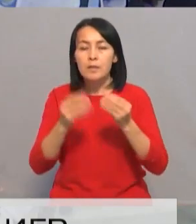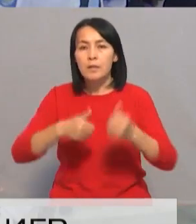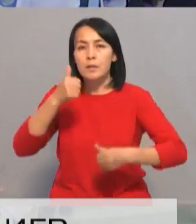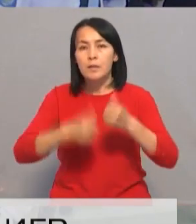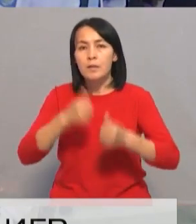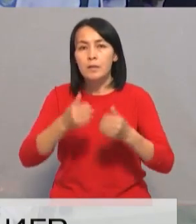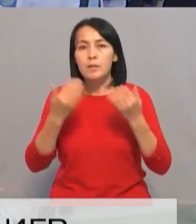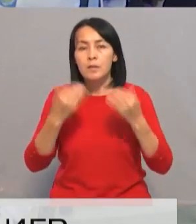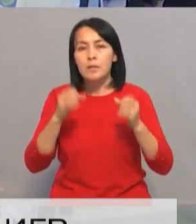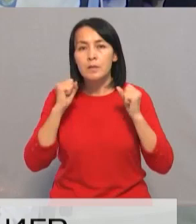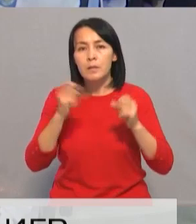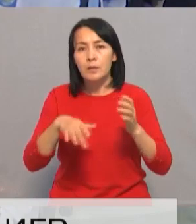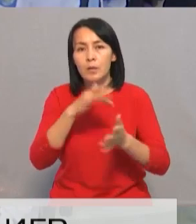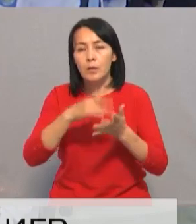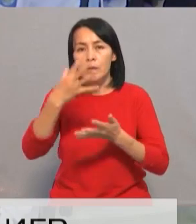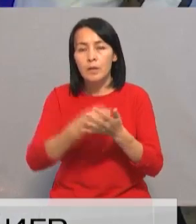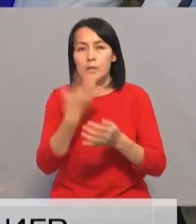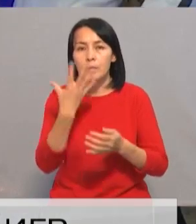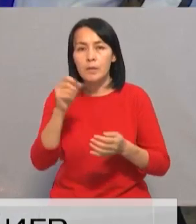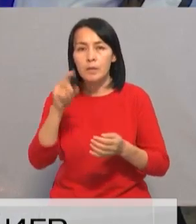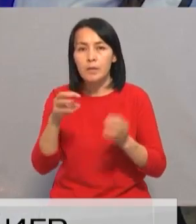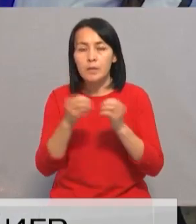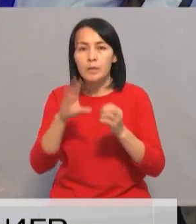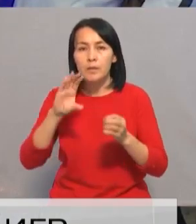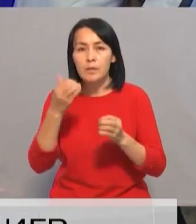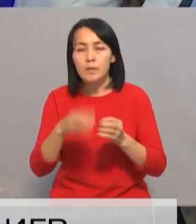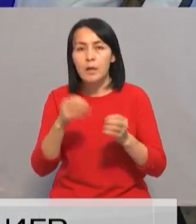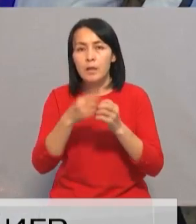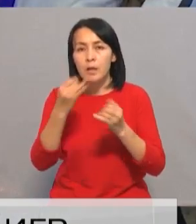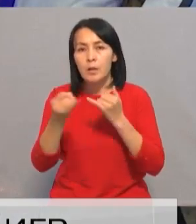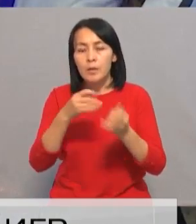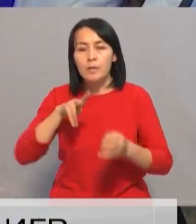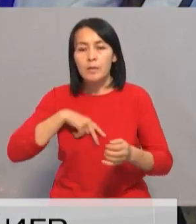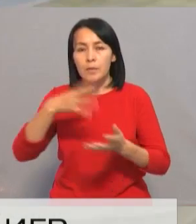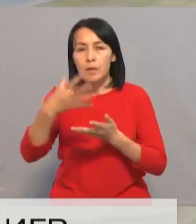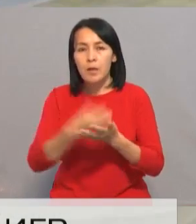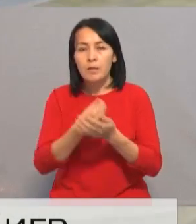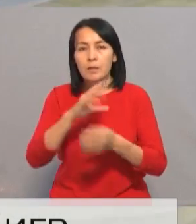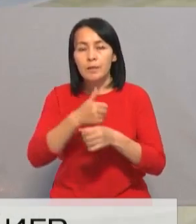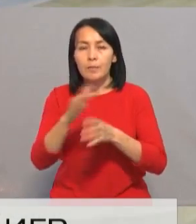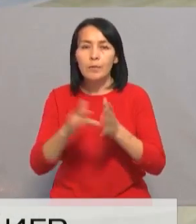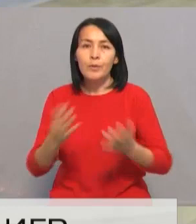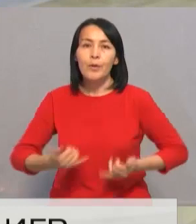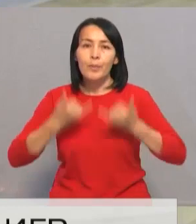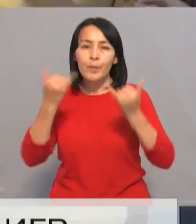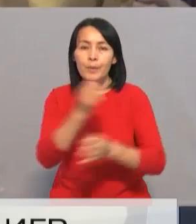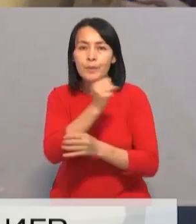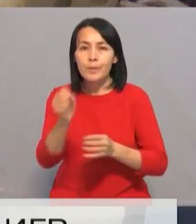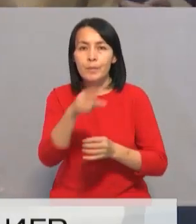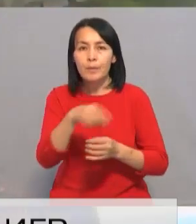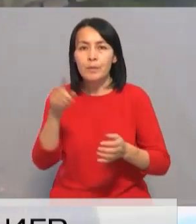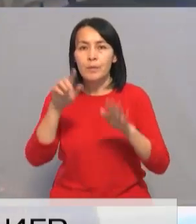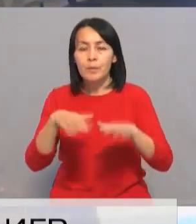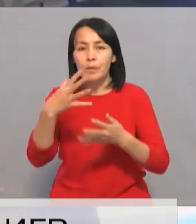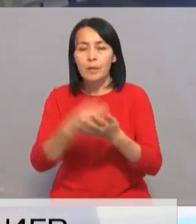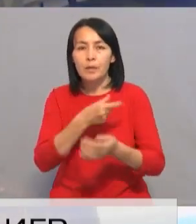соревнованиях в Ханчжоу спортсмены города завоевали 5 золотых, 10 серебряных, 11 бронзовых медалей. Аким города поздравил победителей, призеров и